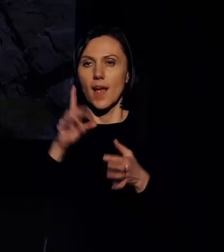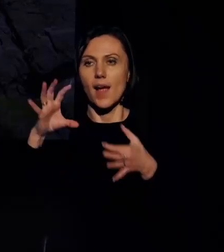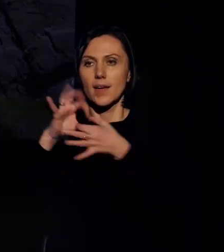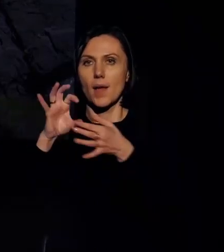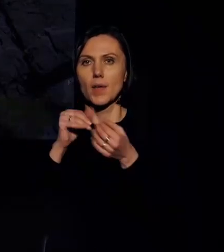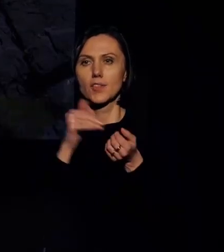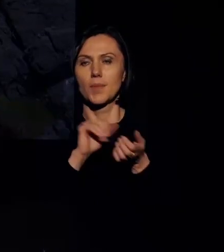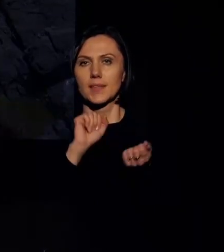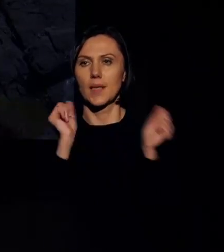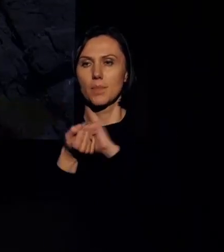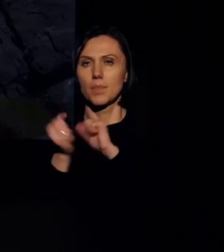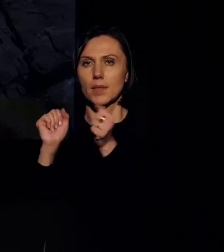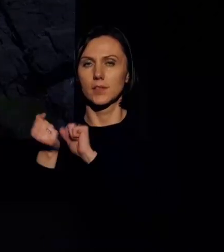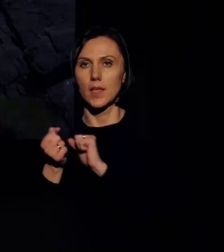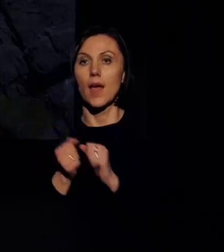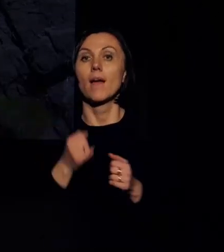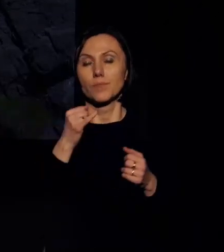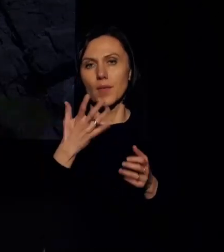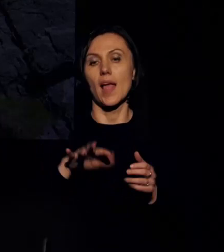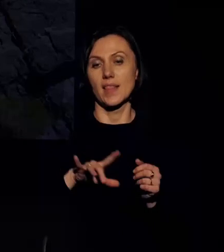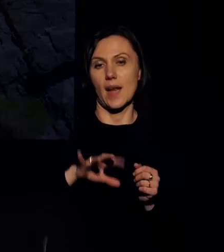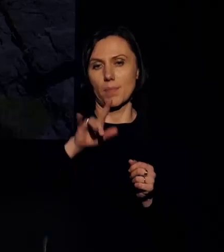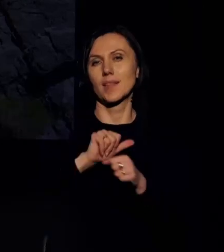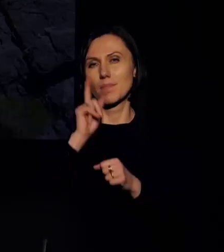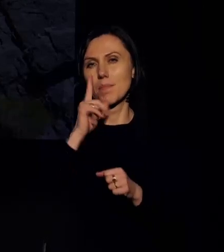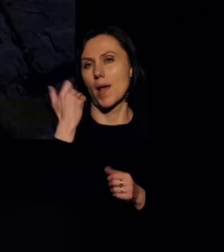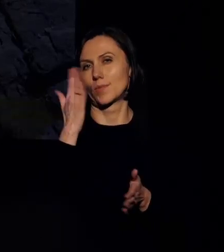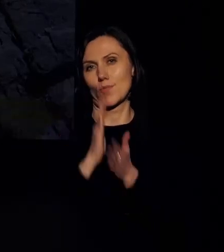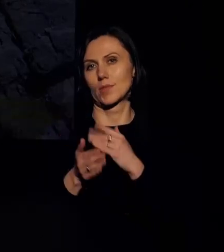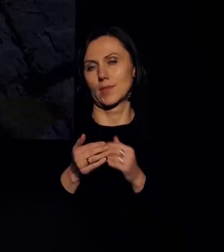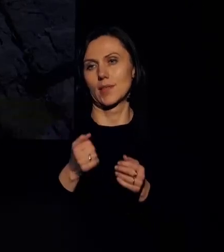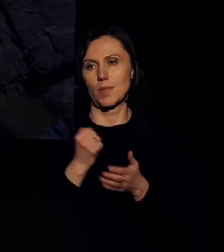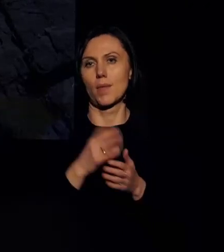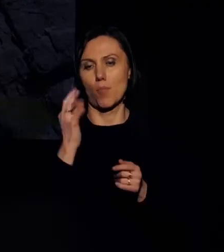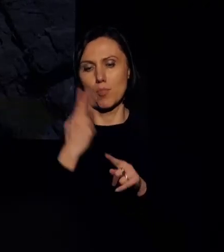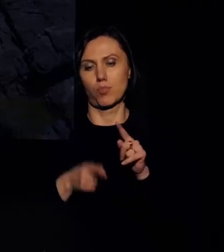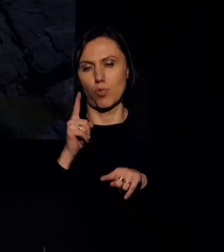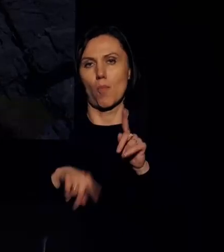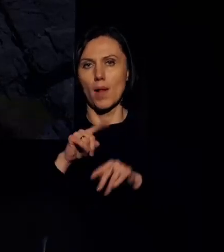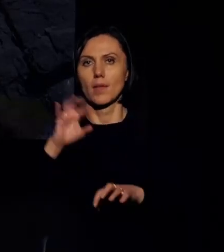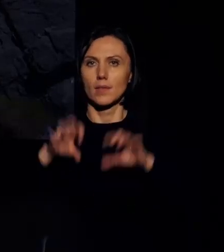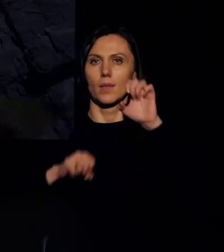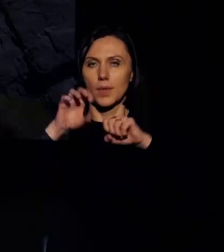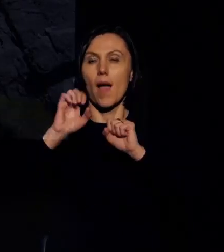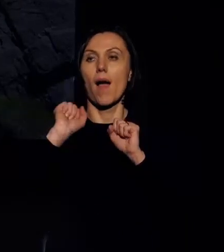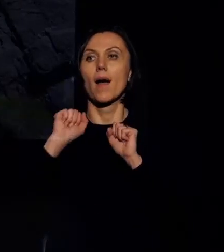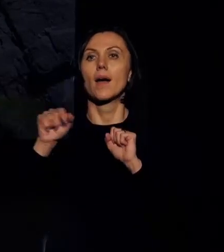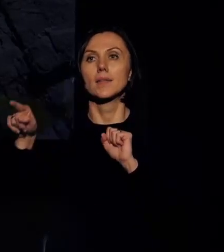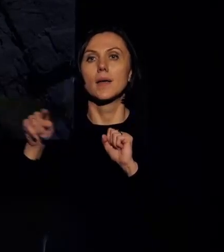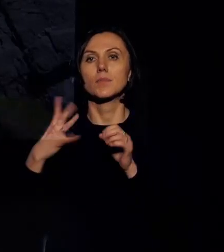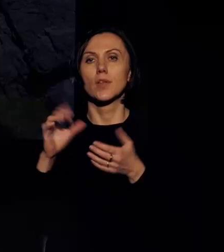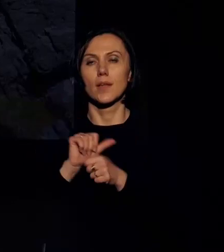klamerki, bo tutaj o ile drabina to jest naprawdę prosta sprawa, bo mamy i szczeble i poręcze, tak na